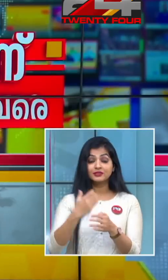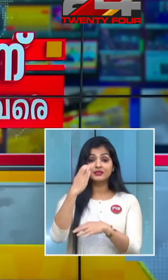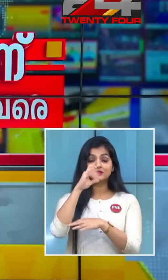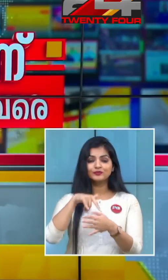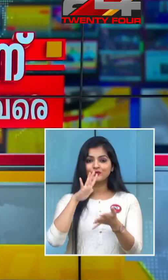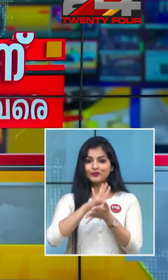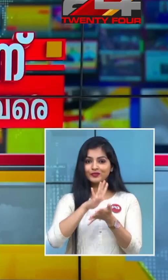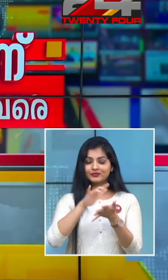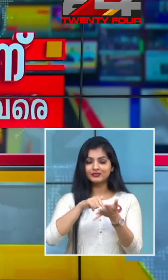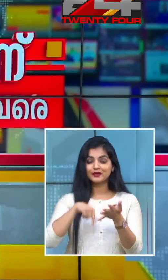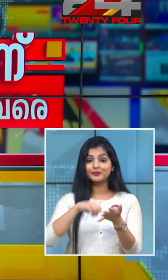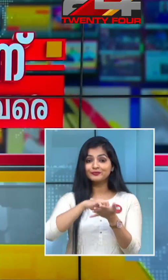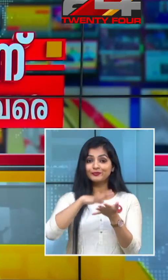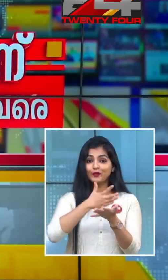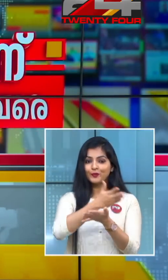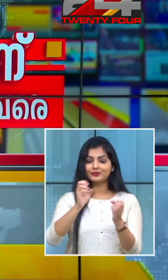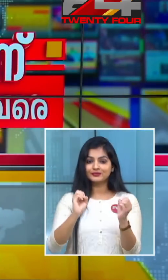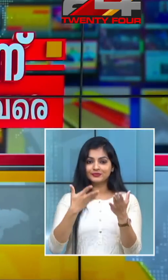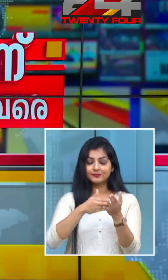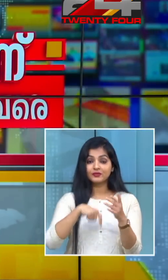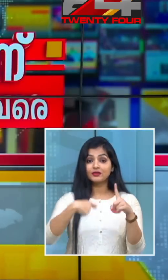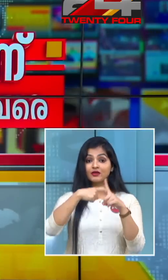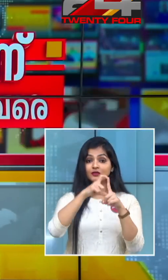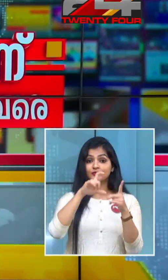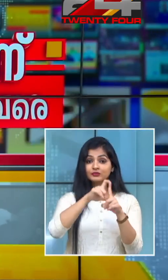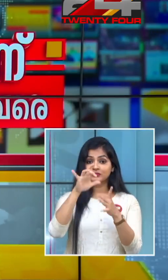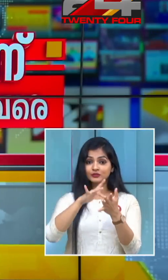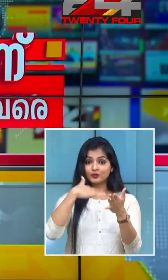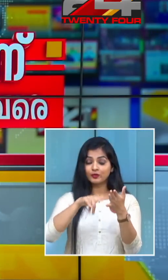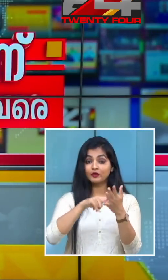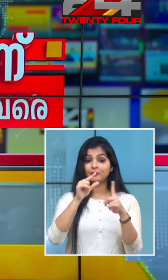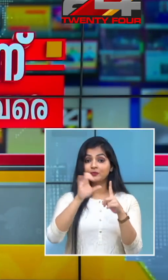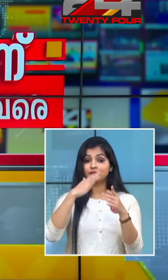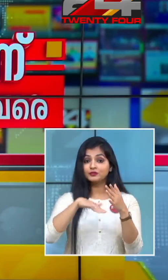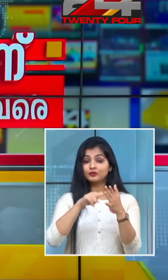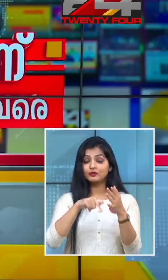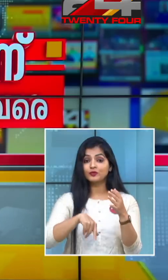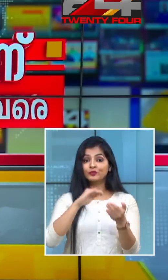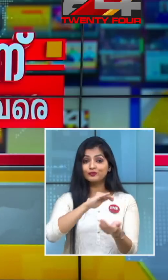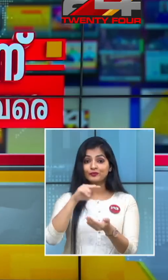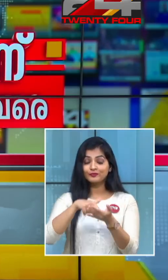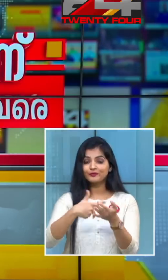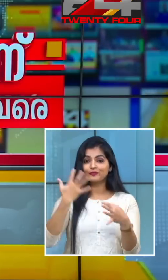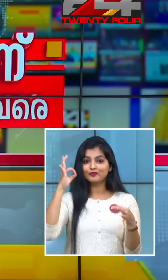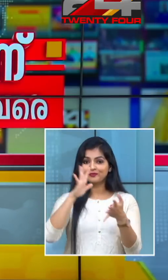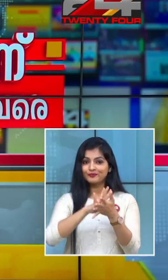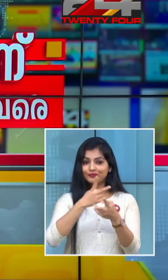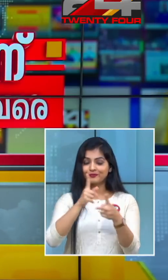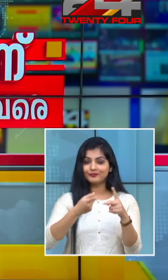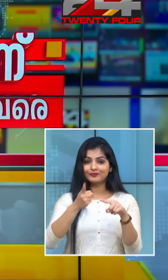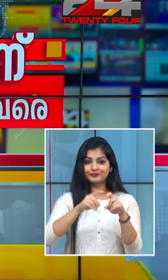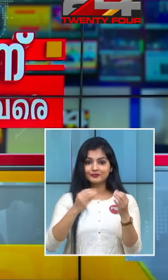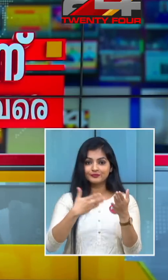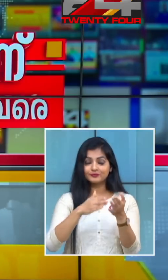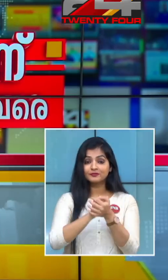ക്രിസ്മസ് ആഘോഷങ്ങളിലേക്ക് നാടും നഗരവും കടക്കുകയാണ്. കാസർഗോഡ് ജില്ലയിലെ കരിന്തളം പഞ്ചായത്തിലെ കോളംകുളത്ത് കുട്ടികളുടെ കലോത്സംഗം ഇറങ്ങിക്കഴിഞ്ഞു. നാട്ടുകാരുടെ നേതൃത്വത്തിൽ